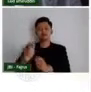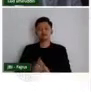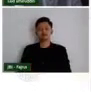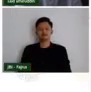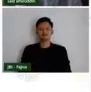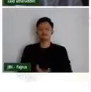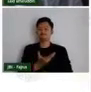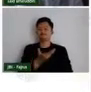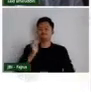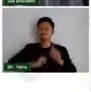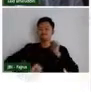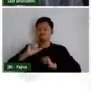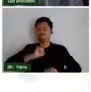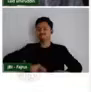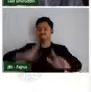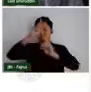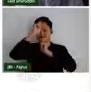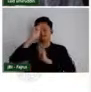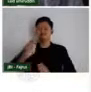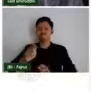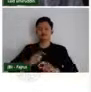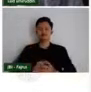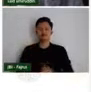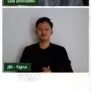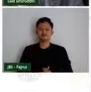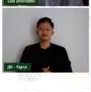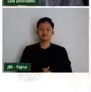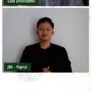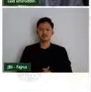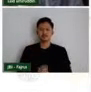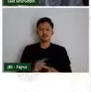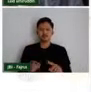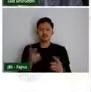anak gitu. Namun kita tetap